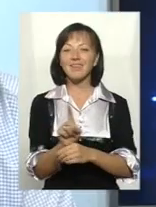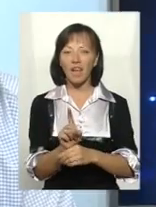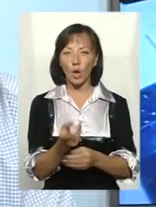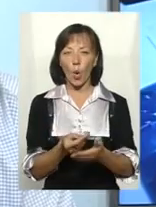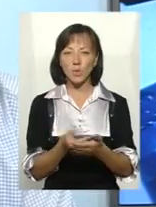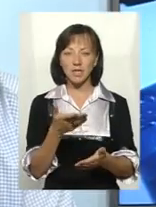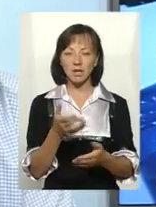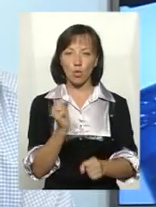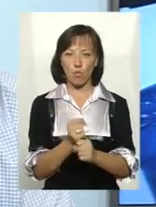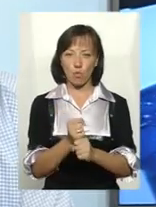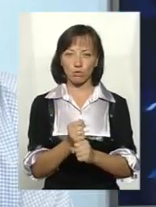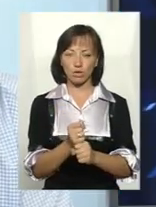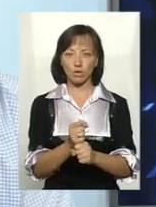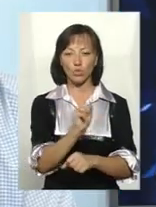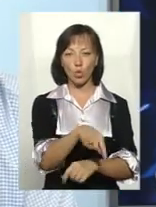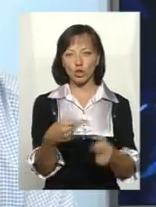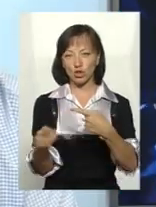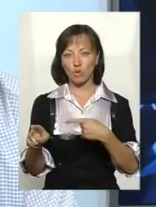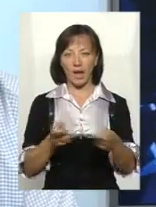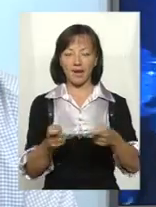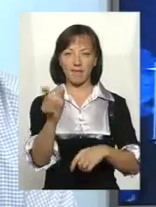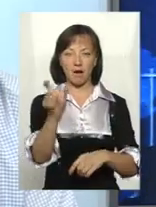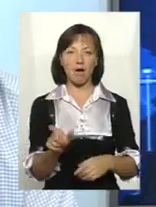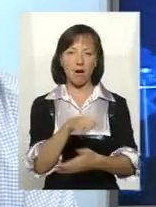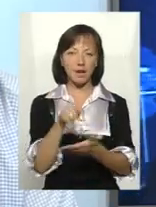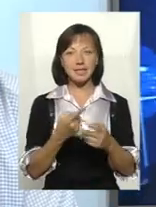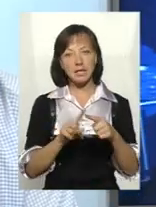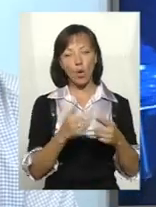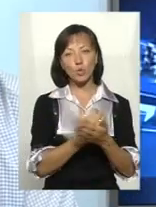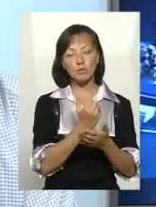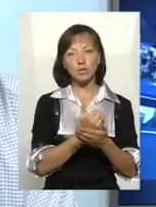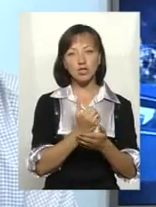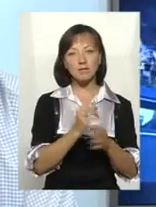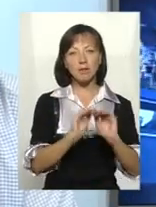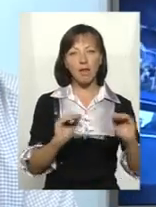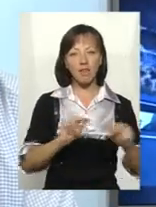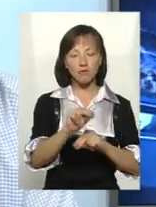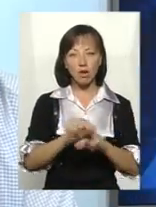оцінки роботи того чи іншого керівника. Це успішність навчання,